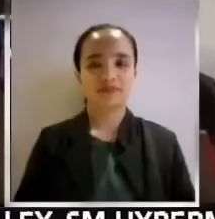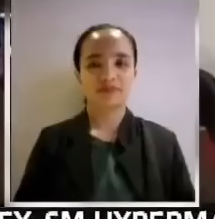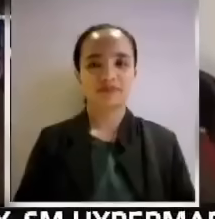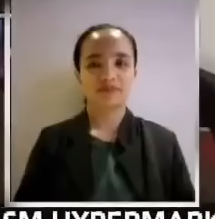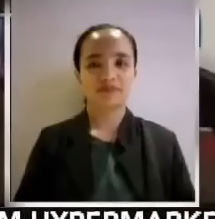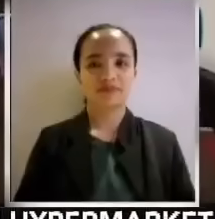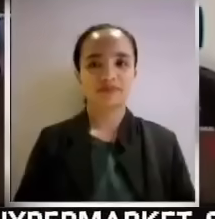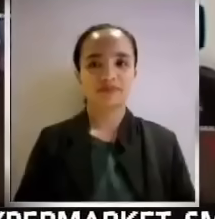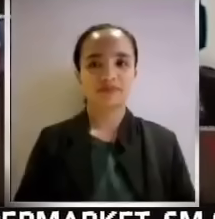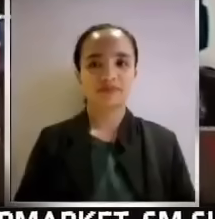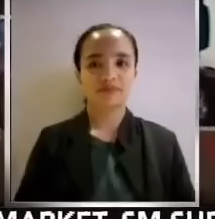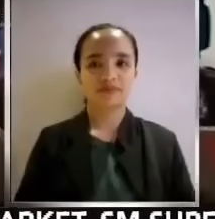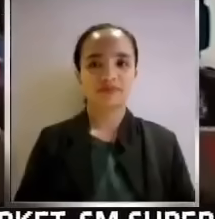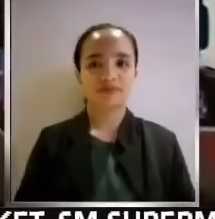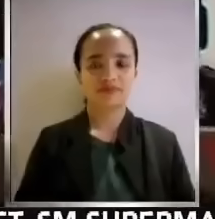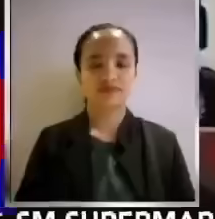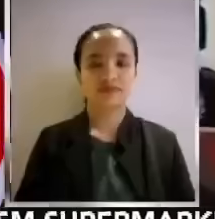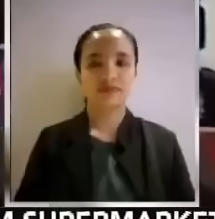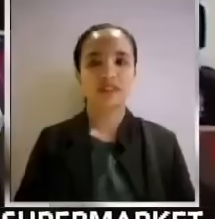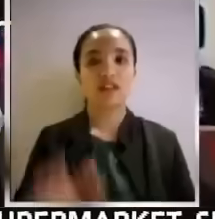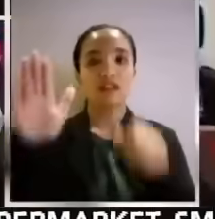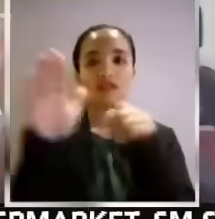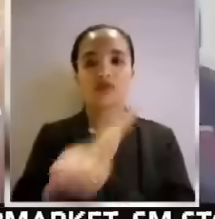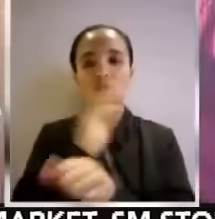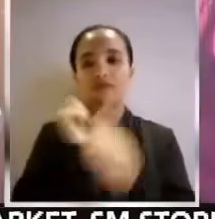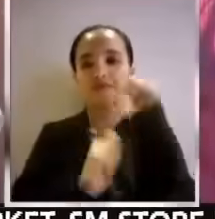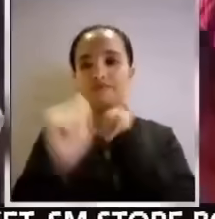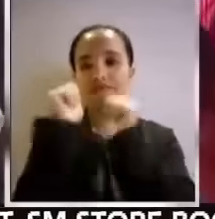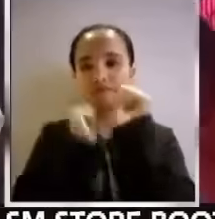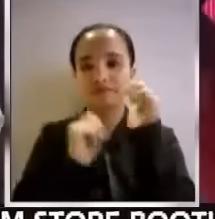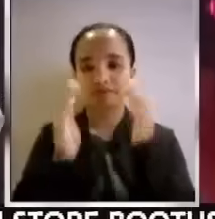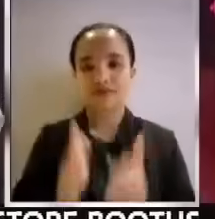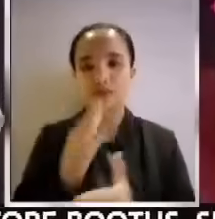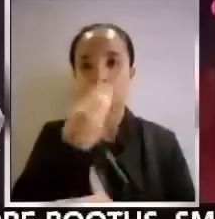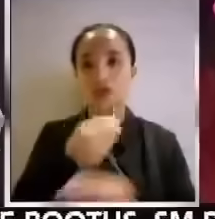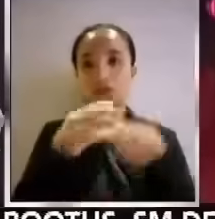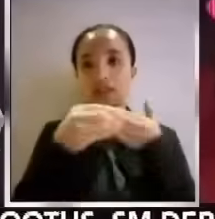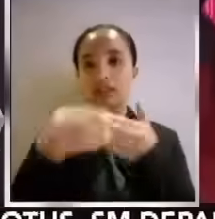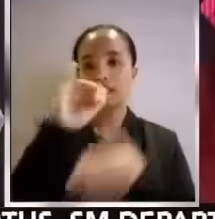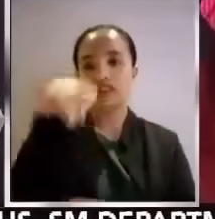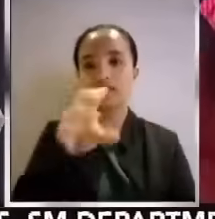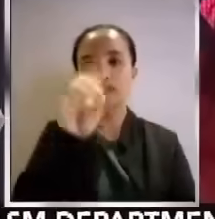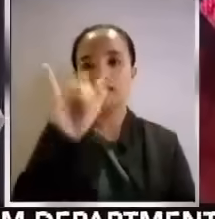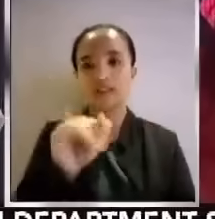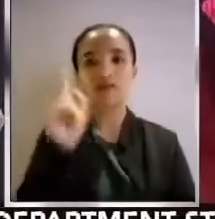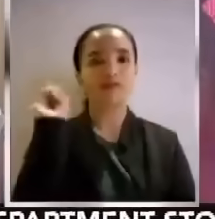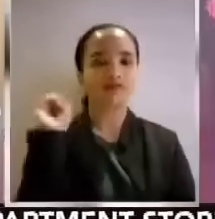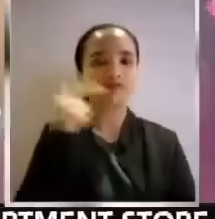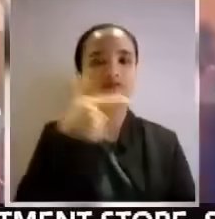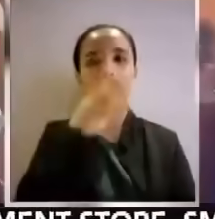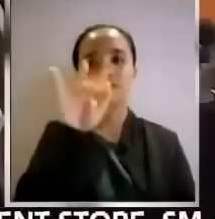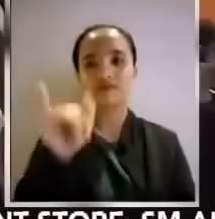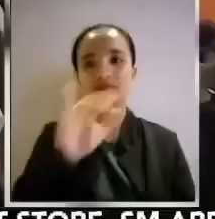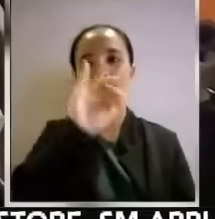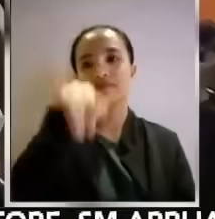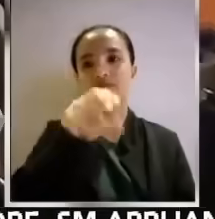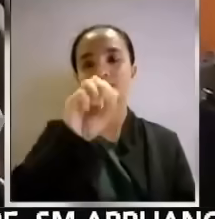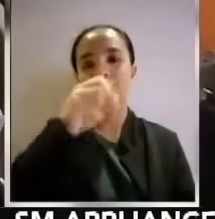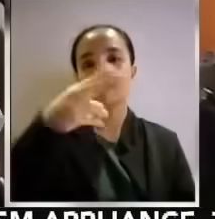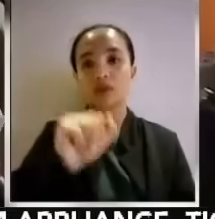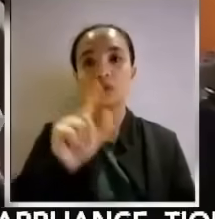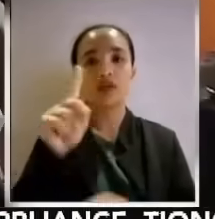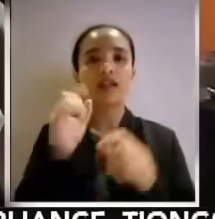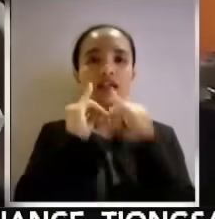Full force ang cast na Unbreak My Heart sa pangunguna nina Jody Santamaria, Gabby Garcia at Joshua Garcia sa press conference para